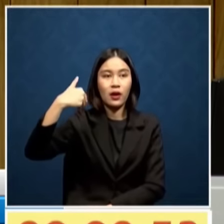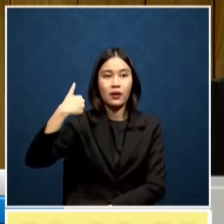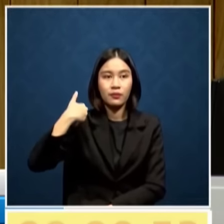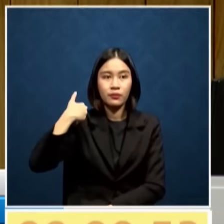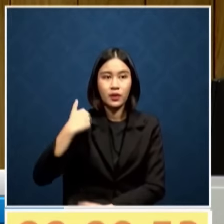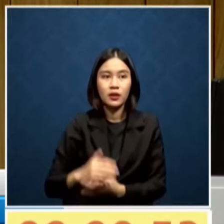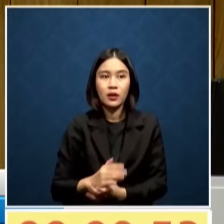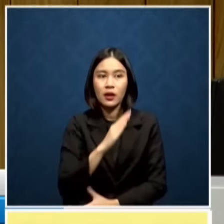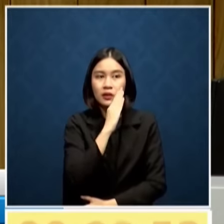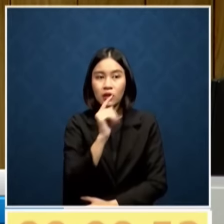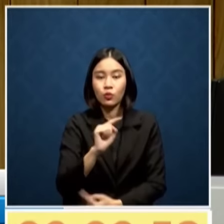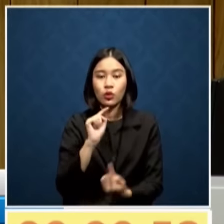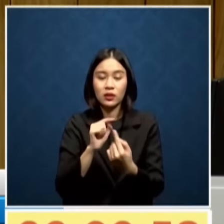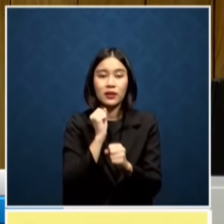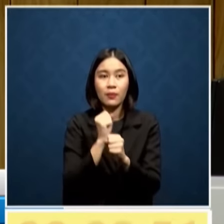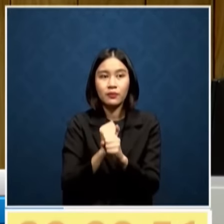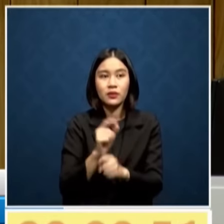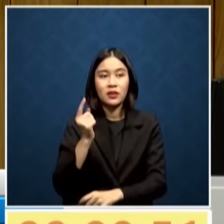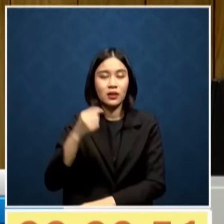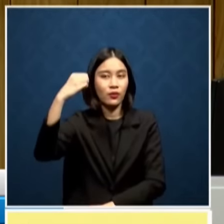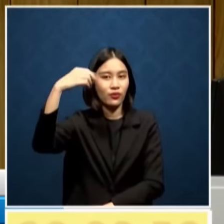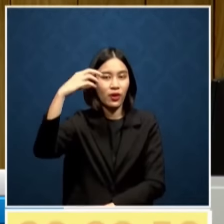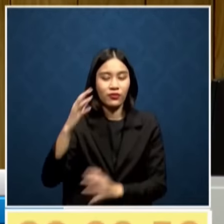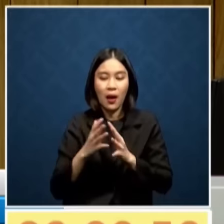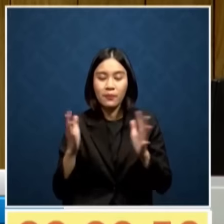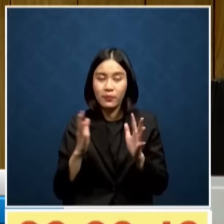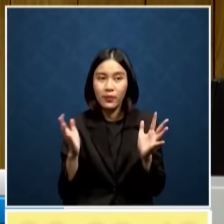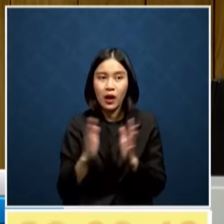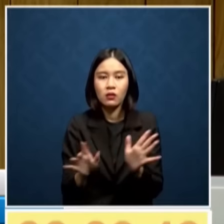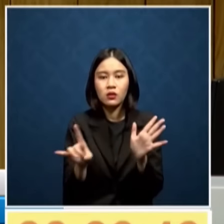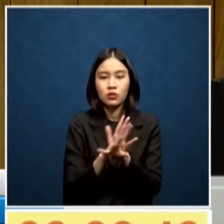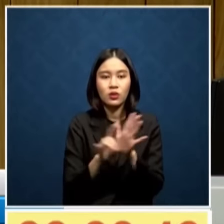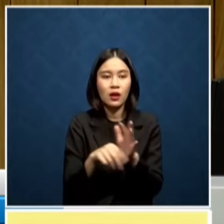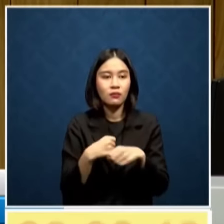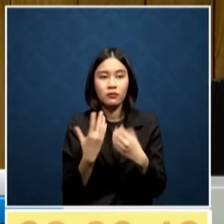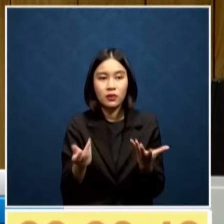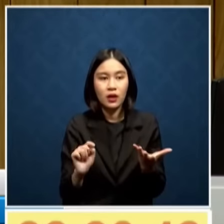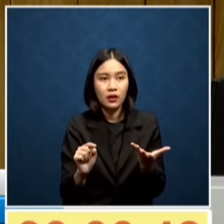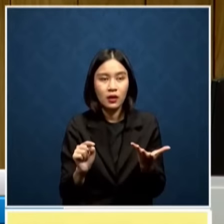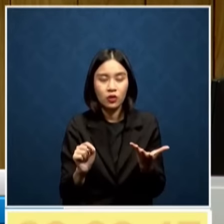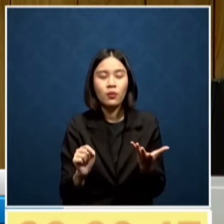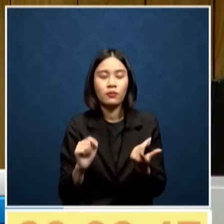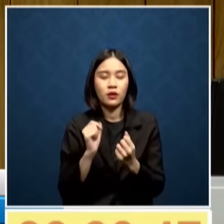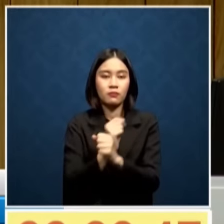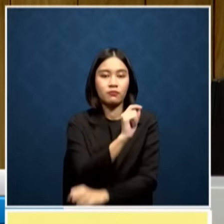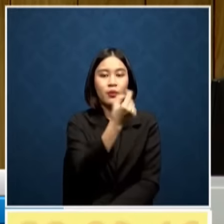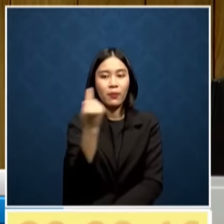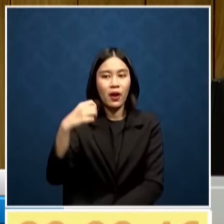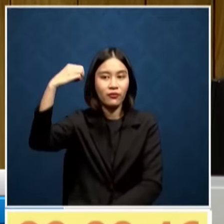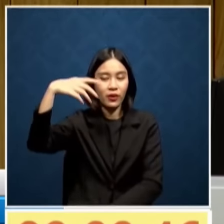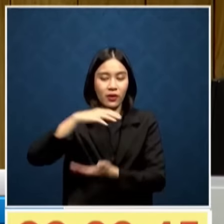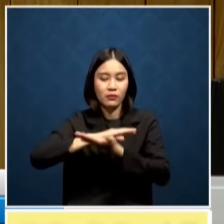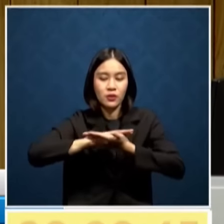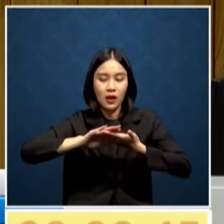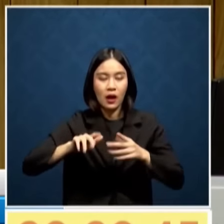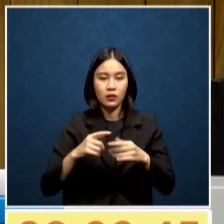เพราะว่าเวลาถ้าเกิดเข้ามาจริงๆเนี่ยไฟฟ้ามันจะใช้เยอะมากแต่สุดท้ายแล้วก็ต้องไปเป็นไฟพวก renewable นะครับพวกไฟฟ้าสะอาด